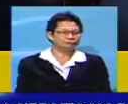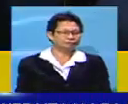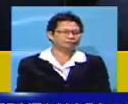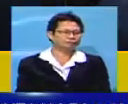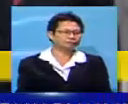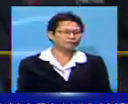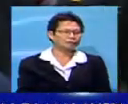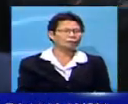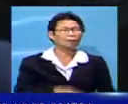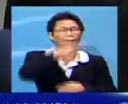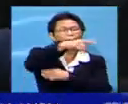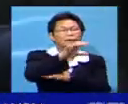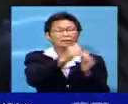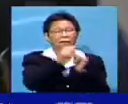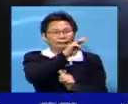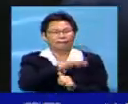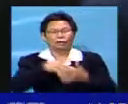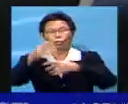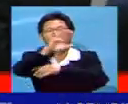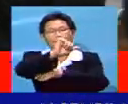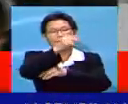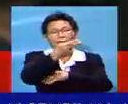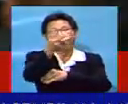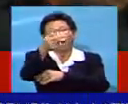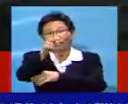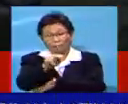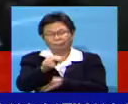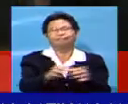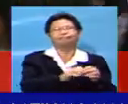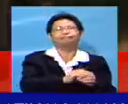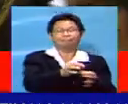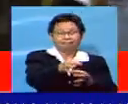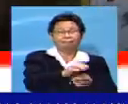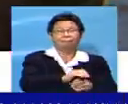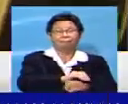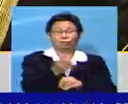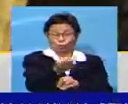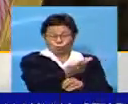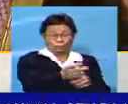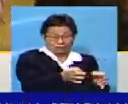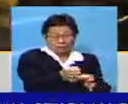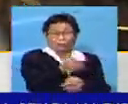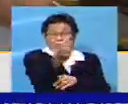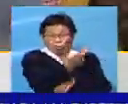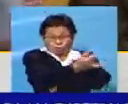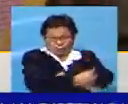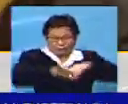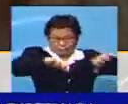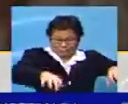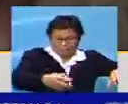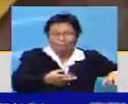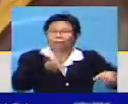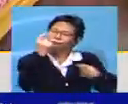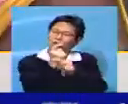Dalam sidang media khas bersama dengan Menteri Luar Bahrain Sheikh Khalid Ahmed, jelas beliau kedua-dua negara itu juga mengakui tentang